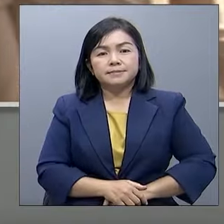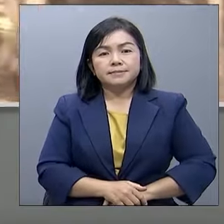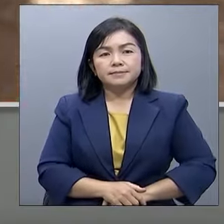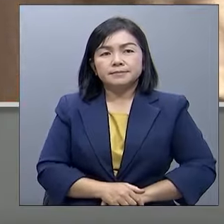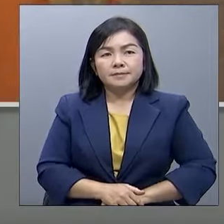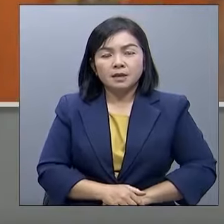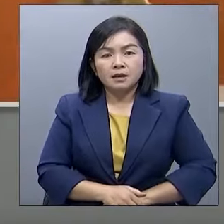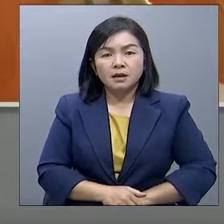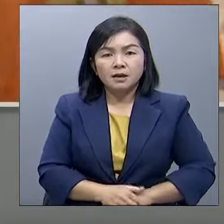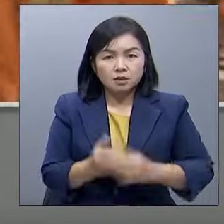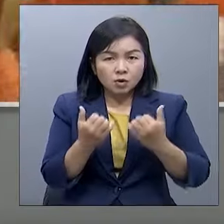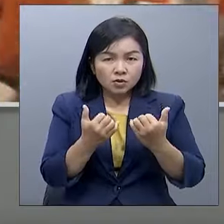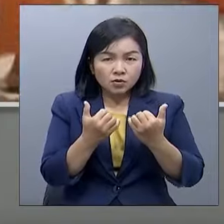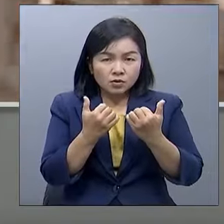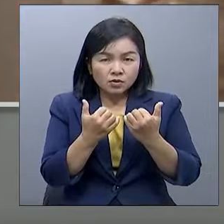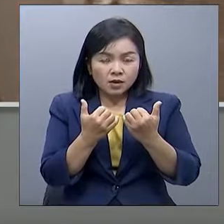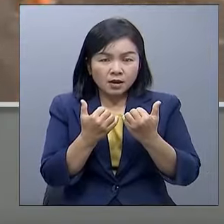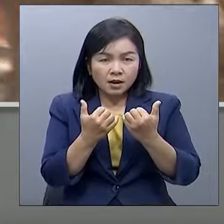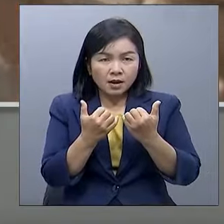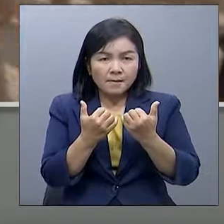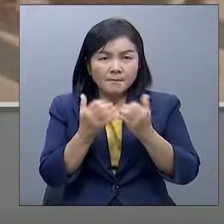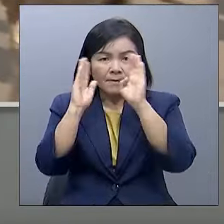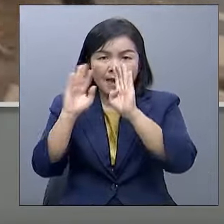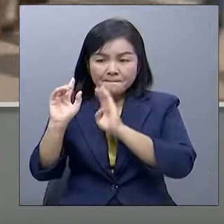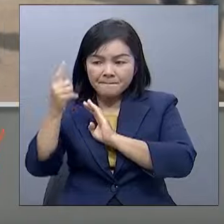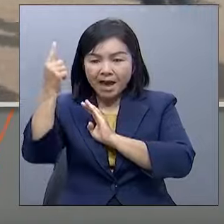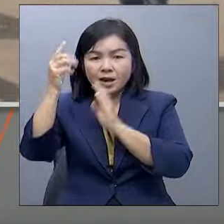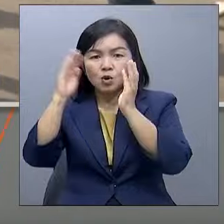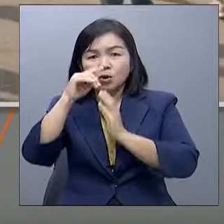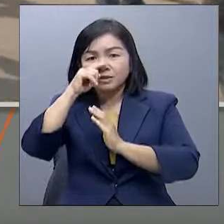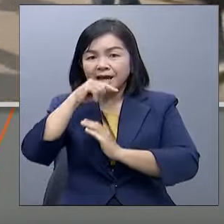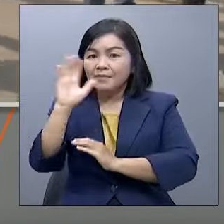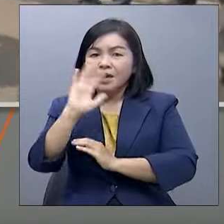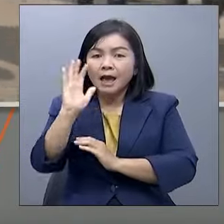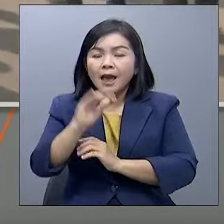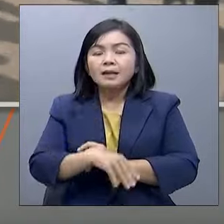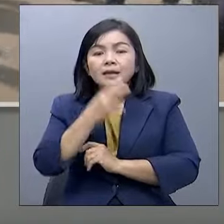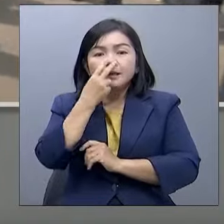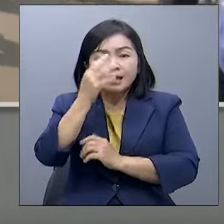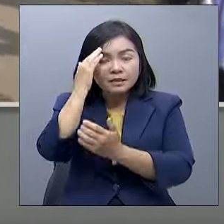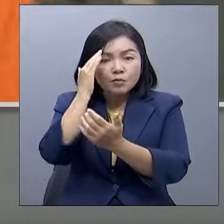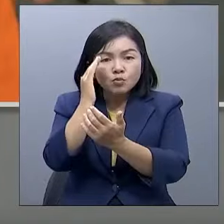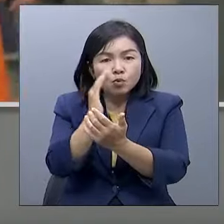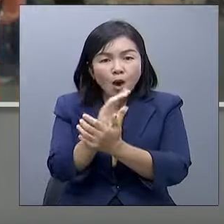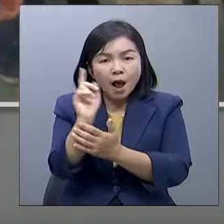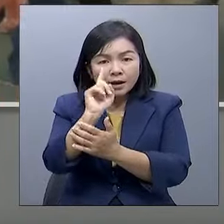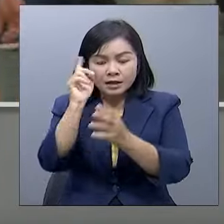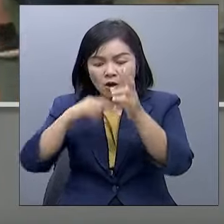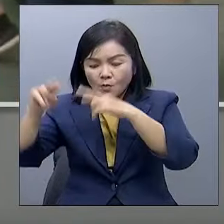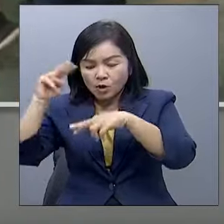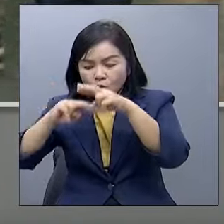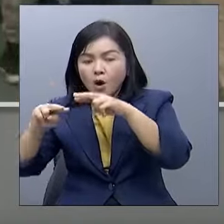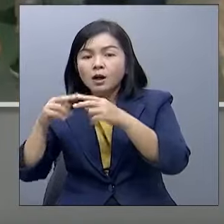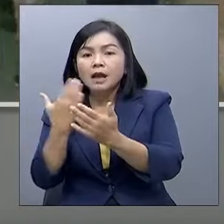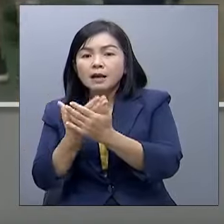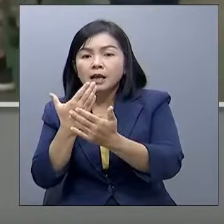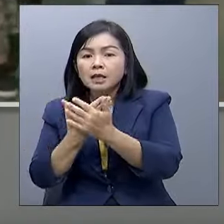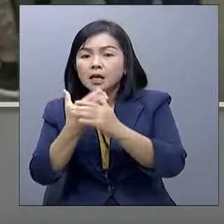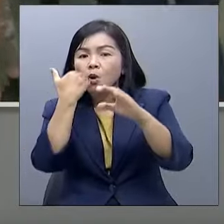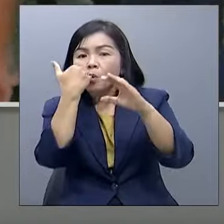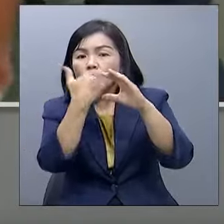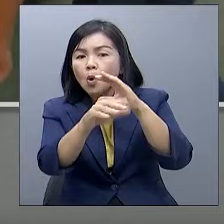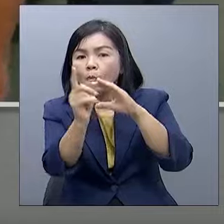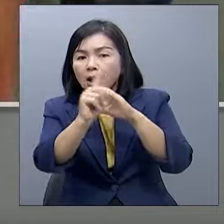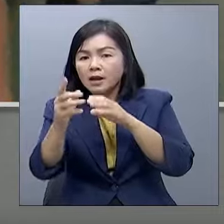เชื่อว่านี่คงจะไม่ใช่เรื่องใหม่ของคนไทยค่ะที่เราเห็นว่าตำรวจจะต้องเข้าไปตรวจสอบเส้นทางทางการเงินของผู้ต้องหา